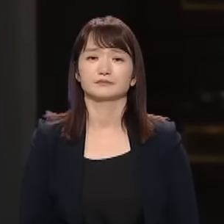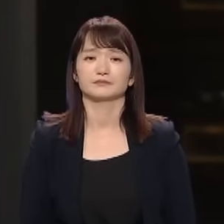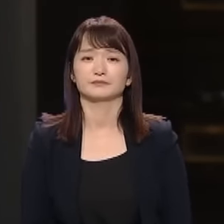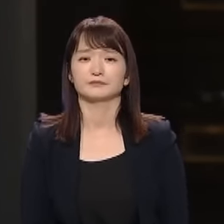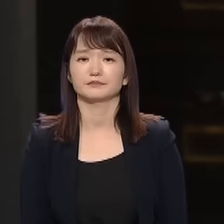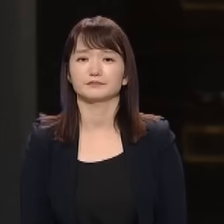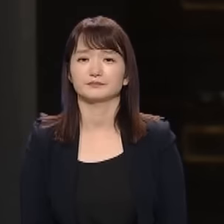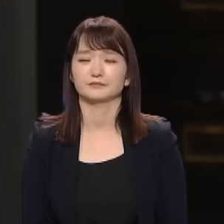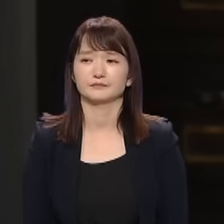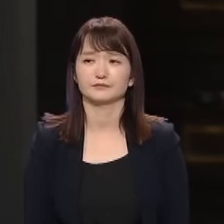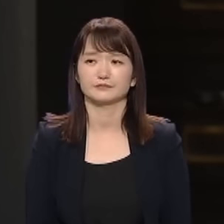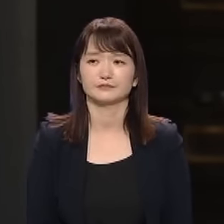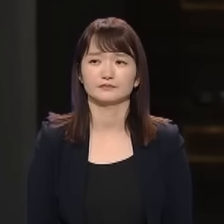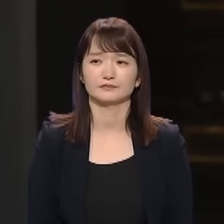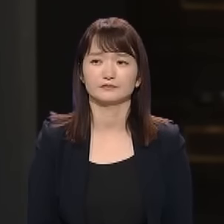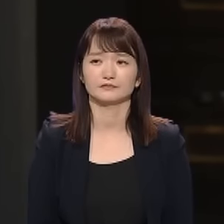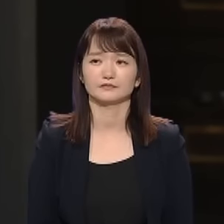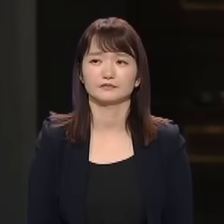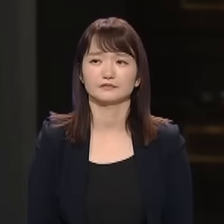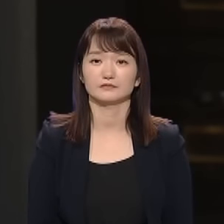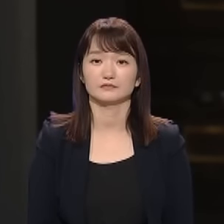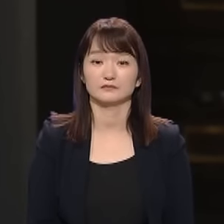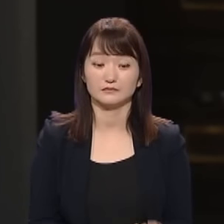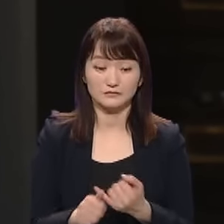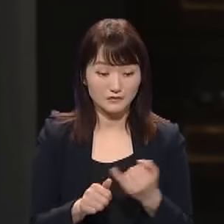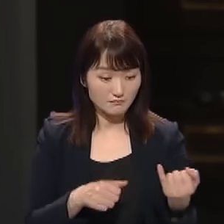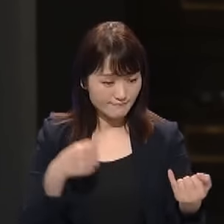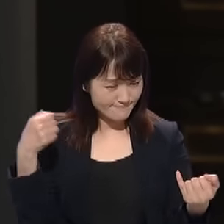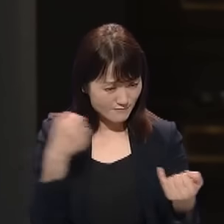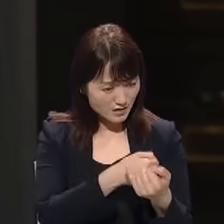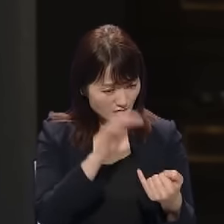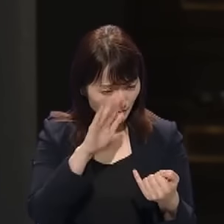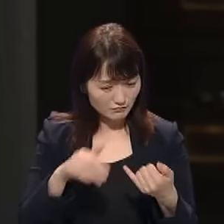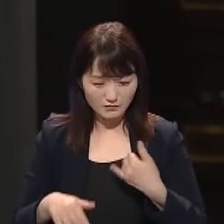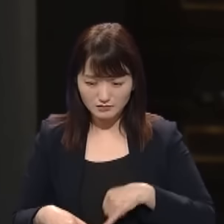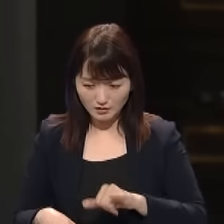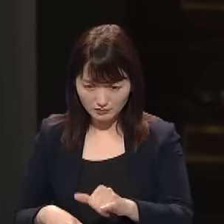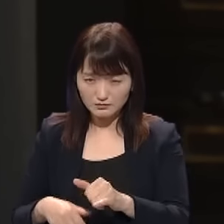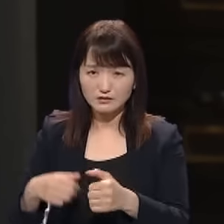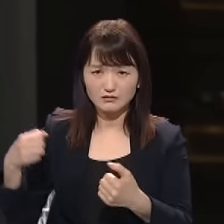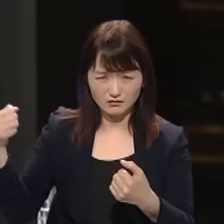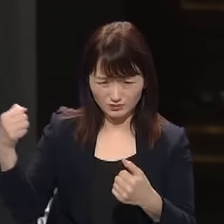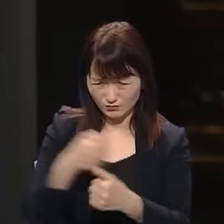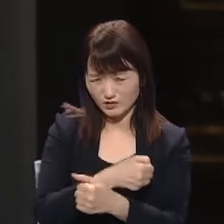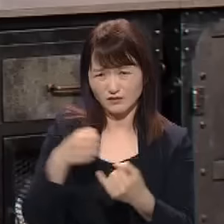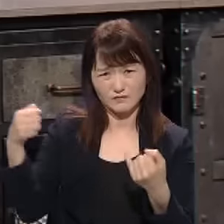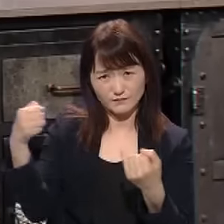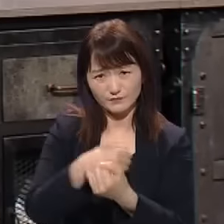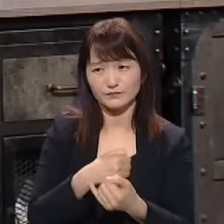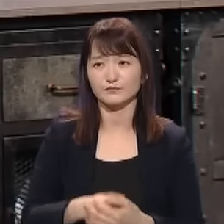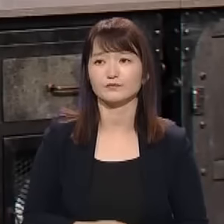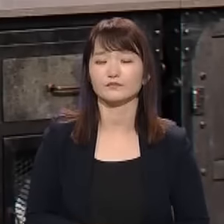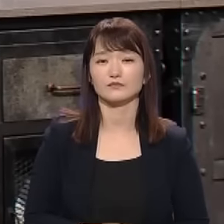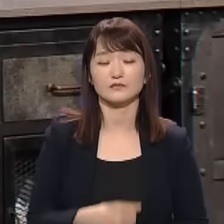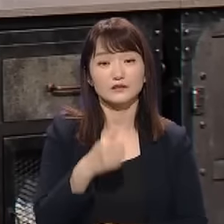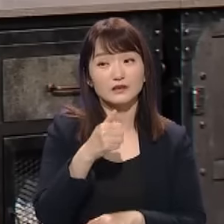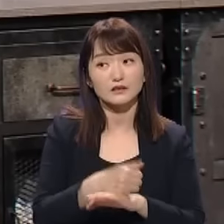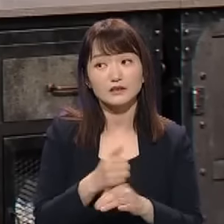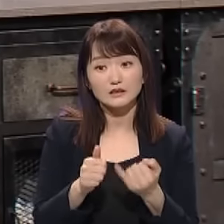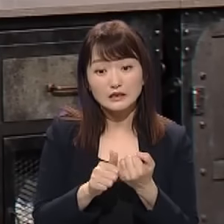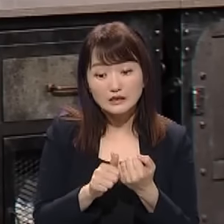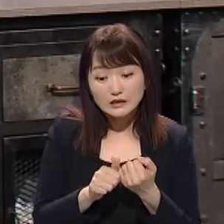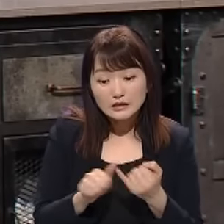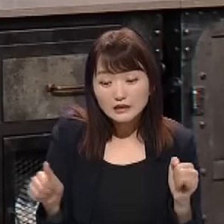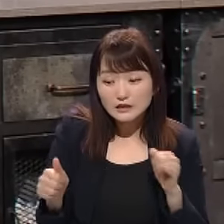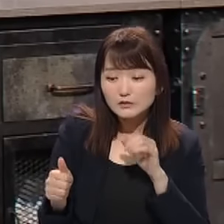네. 배우자한테만 그런 게 아니에요. 자식들한테까지. 네. 자, 이제 나중에 이혼을 좀 하고 싶지만 이혼이란 말을